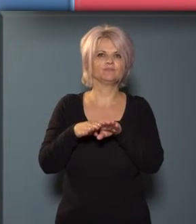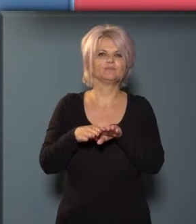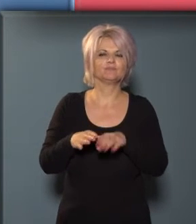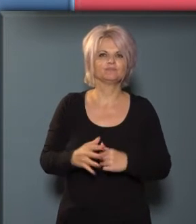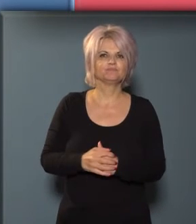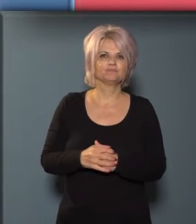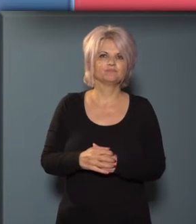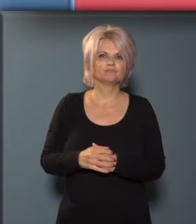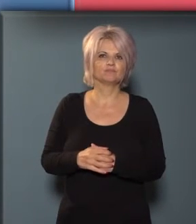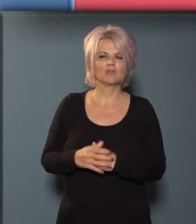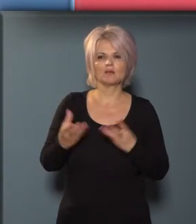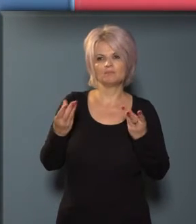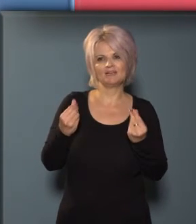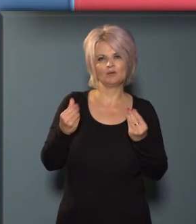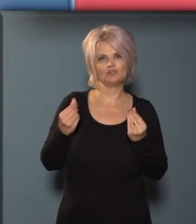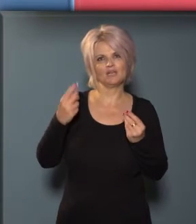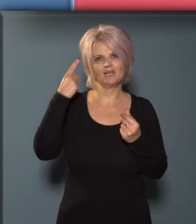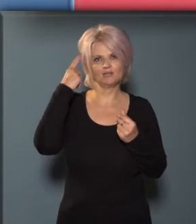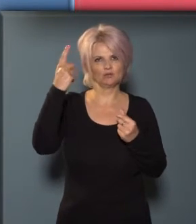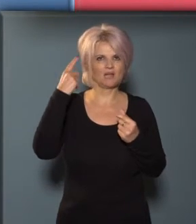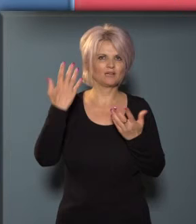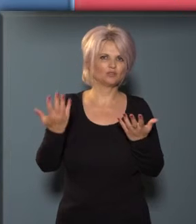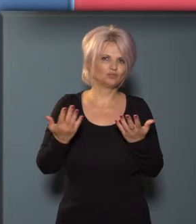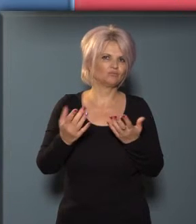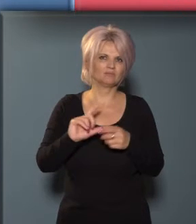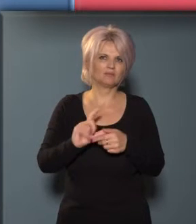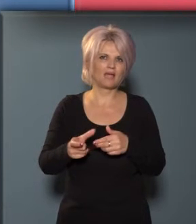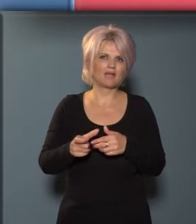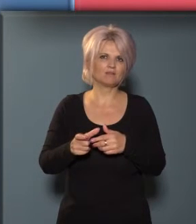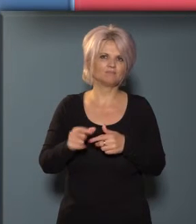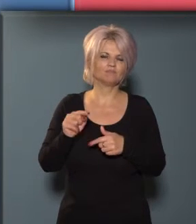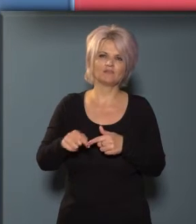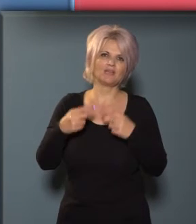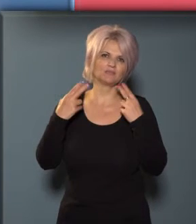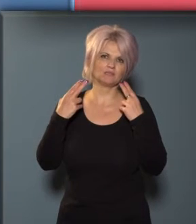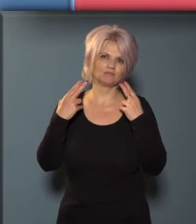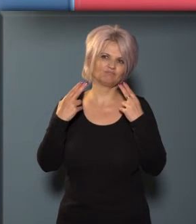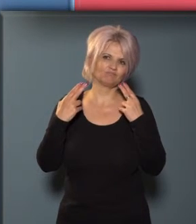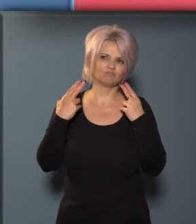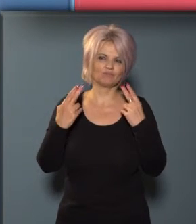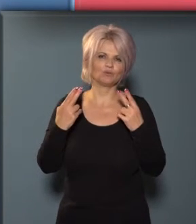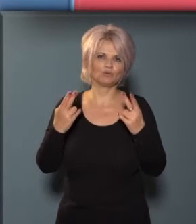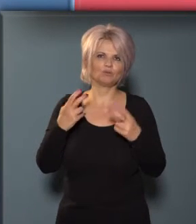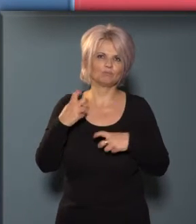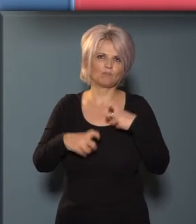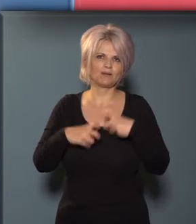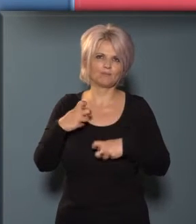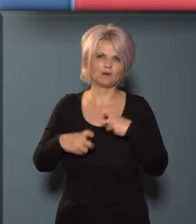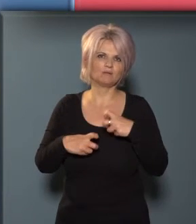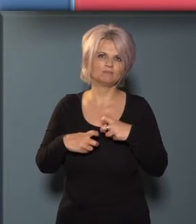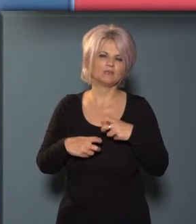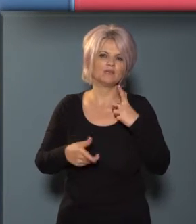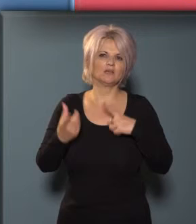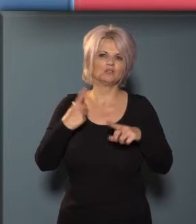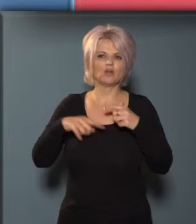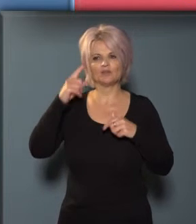kellő minőségben tudnának nálunk dolgozni. Ez a legfőbb gondunk jelenleg. Sajnos tudom,